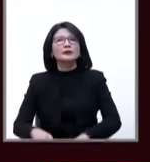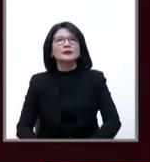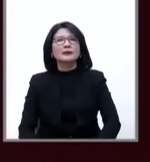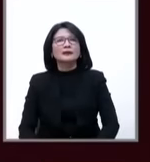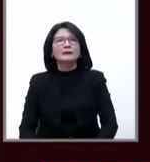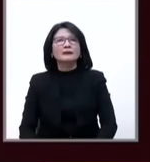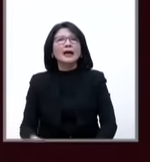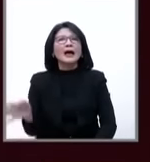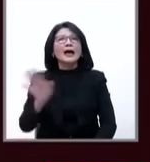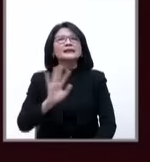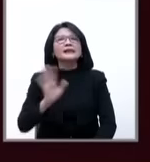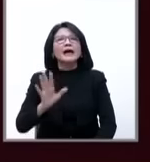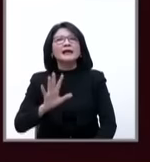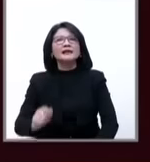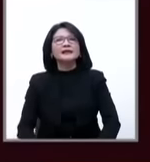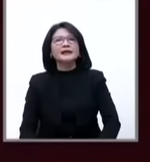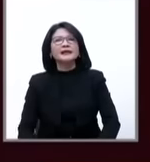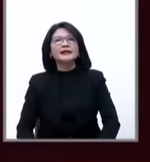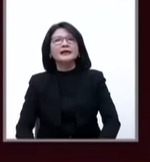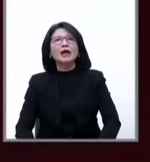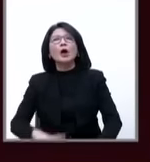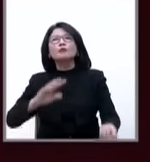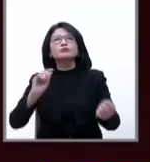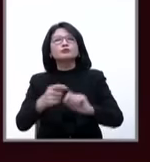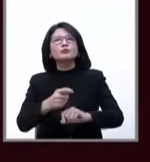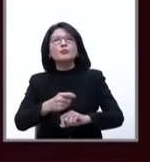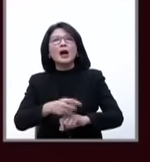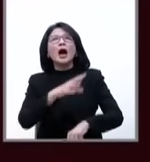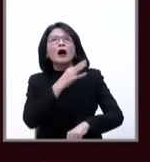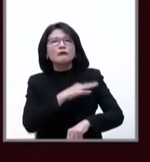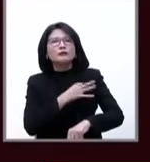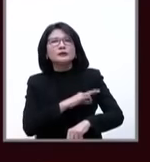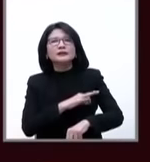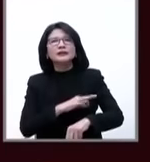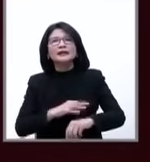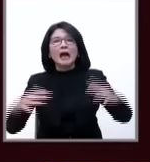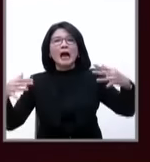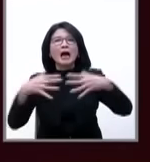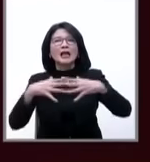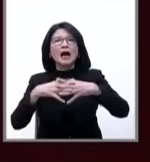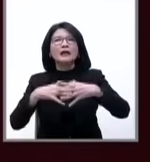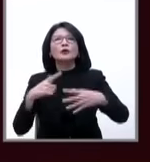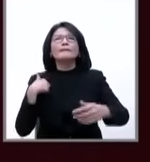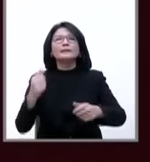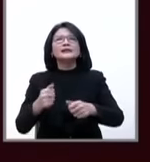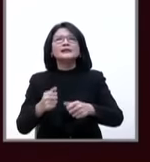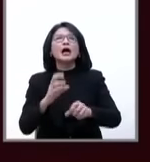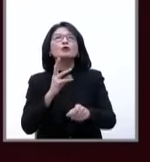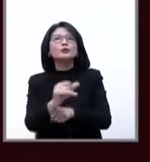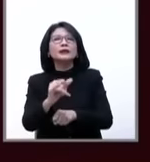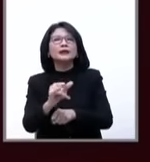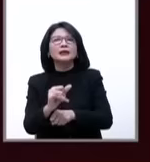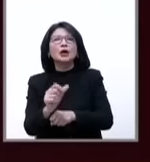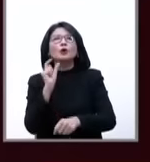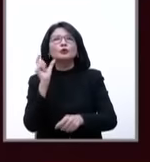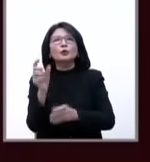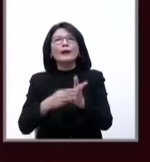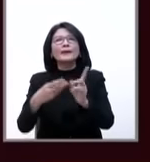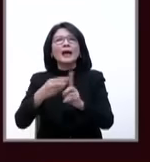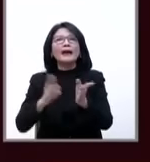belum sampai pada taraf implementasi. Imin bisa saya katakan rebound karena apa? Karena dia bukan